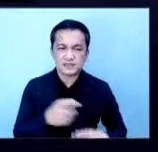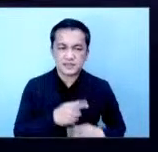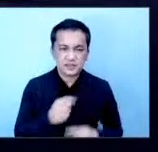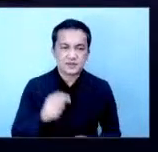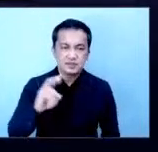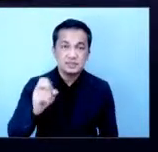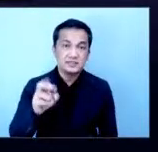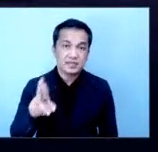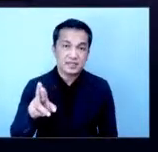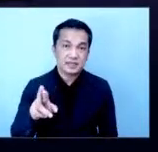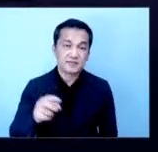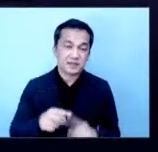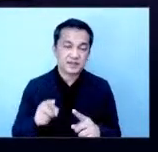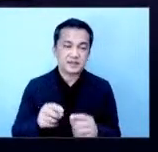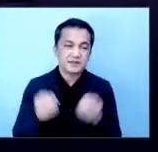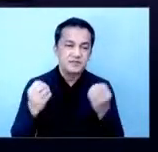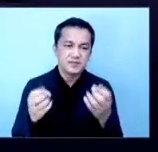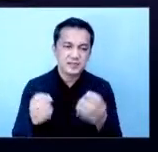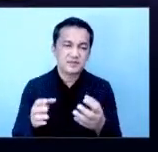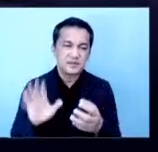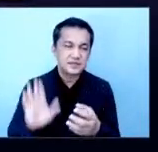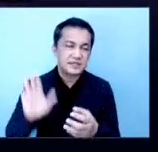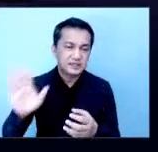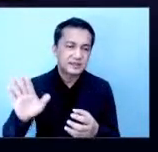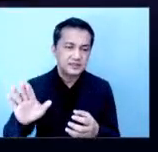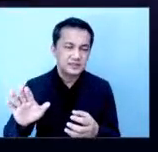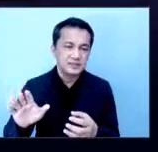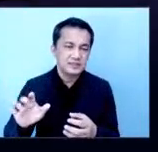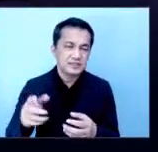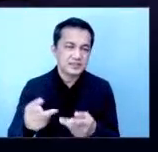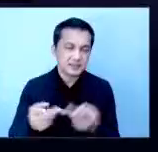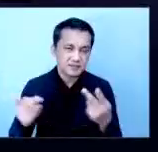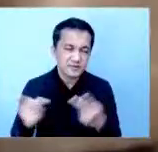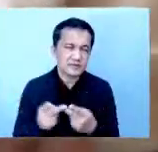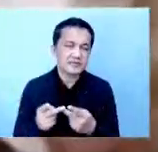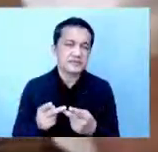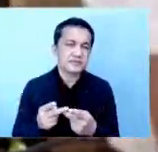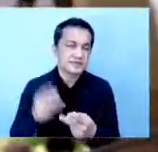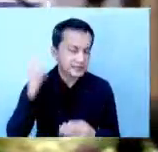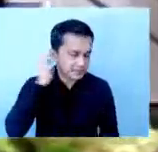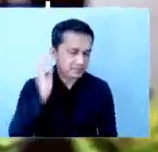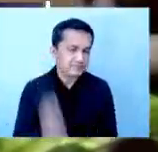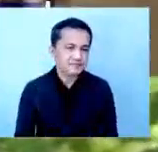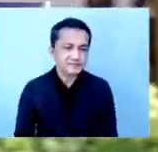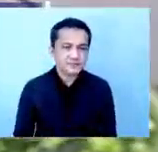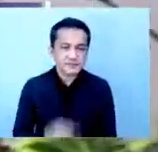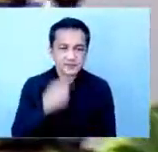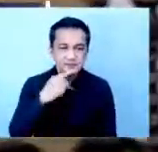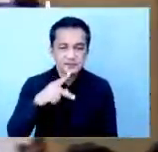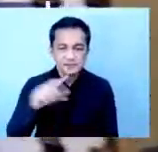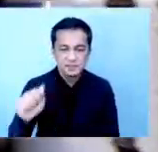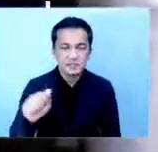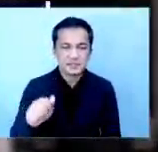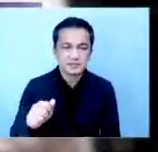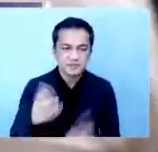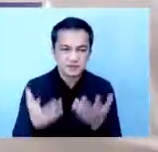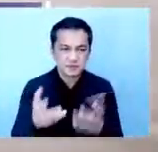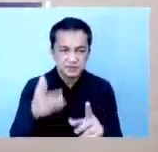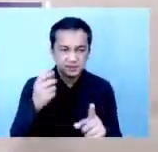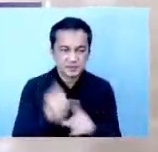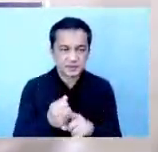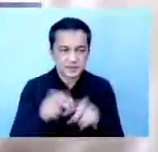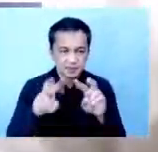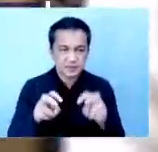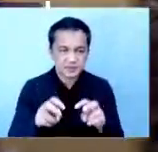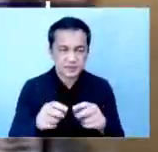NCR, pero pinakamarami naman sa kanyang baluarte sa Mindanao. Ayon sa Pulse Asia, posibleng nakaapekto sa survey ang